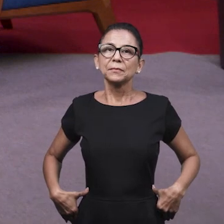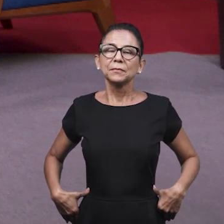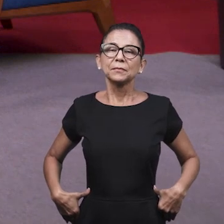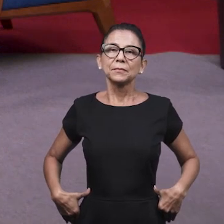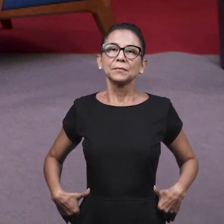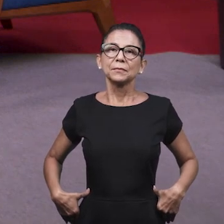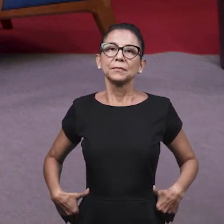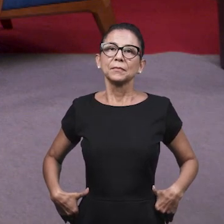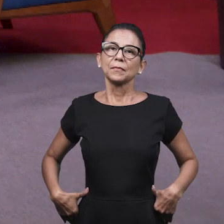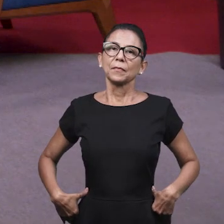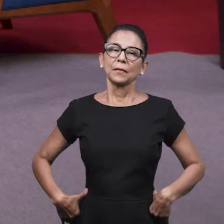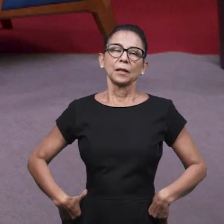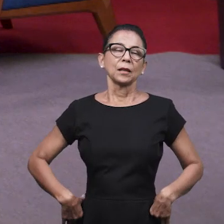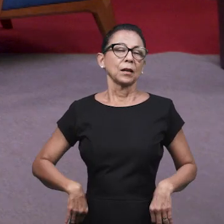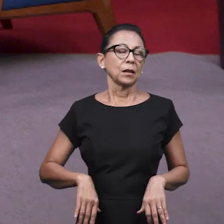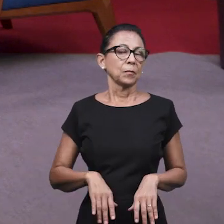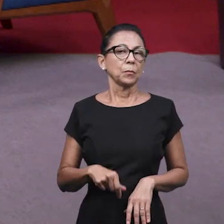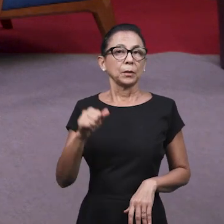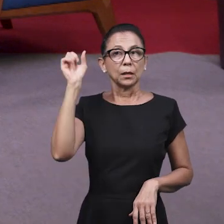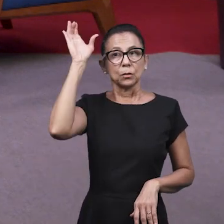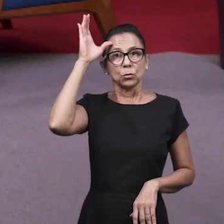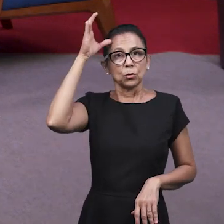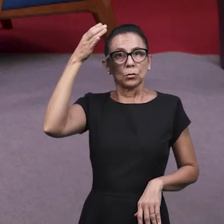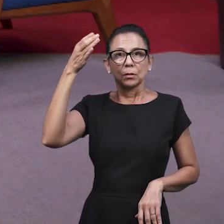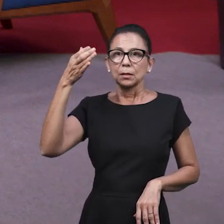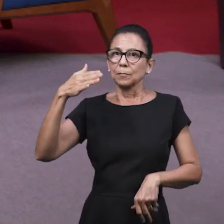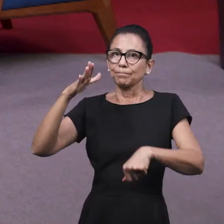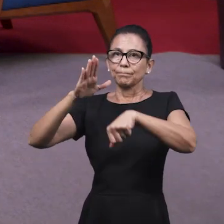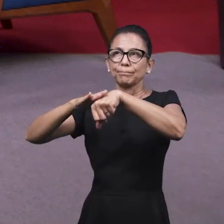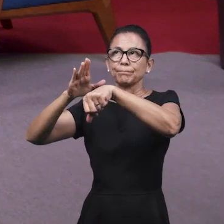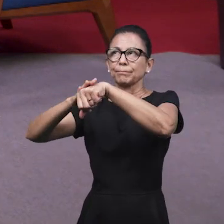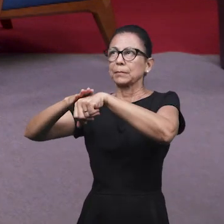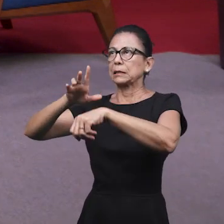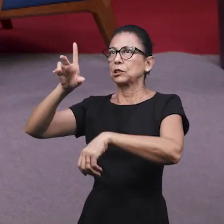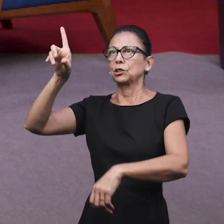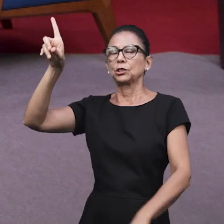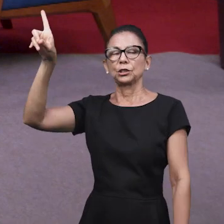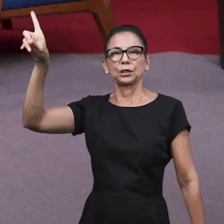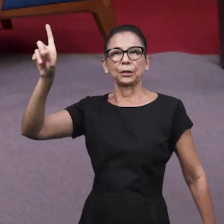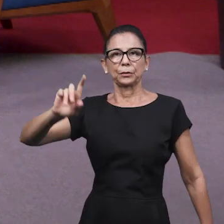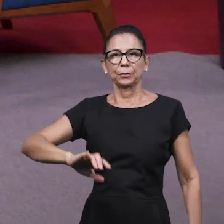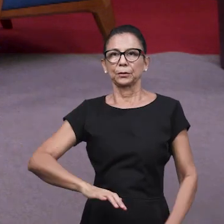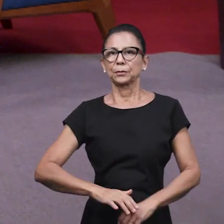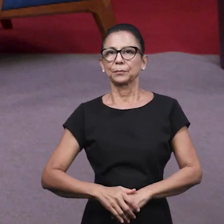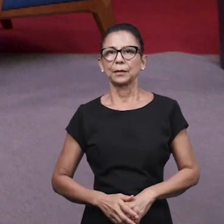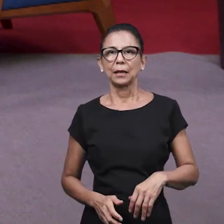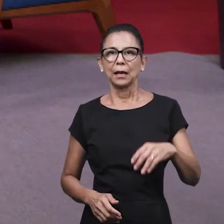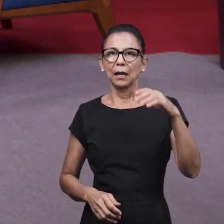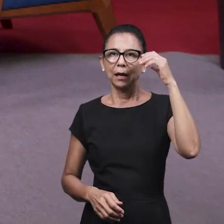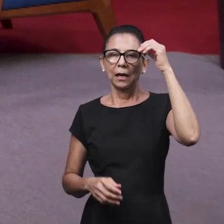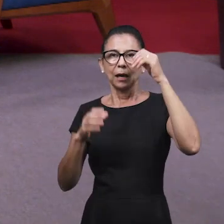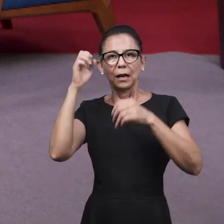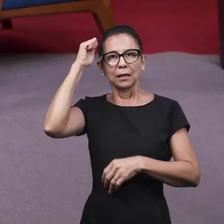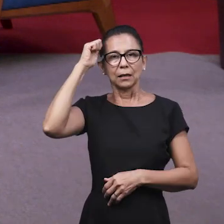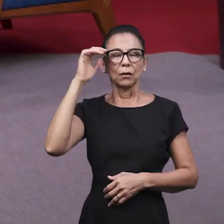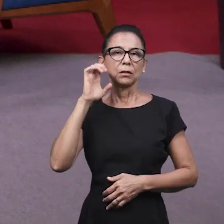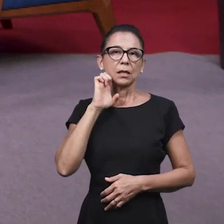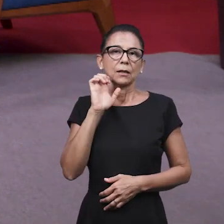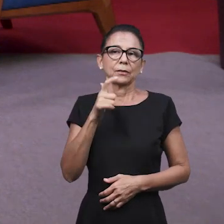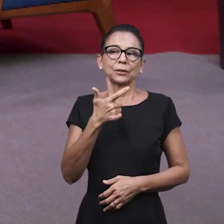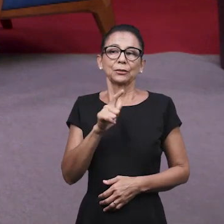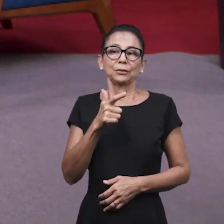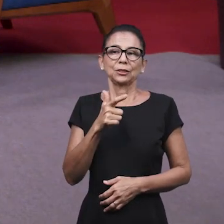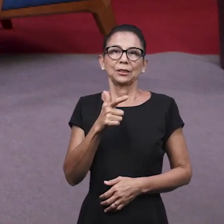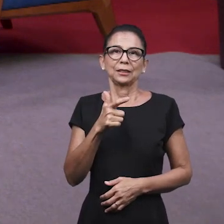de solution pour son péché. La solution vient de la part de Dieu. Donc, parce